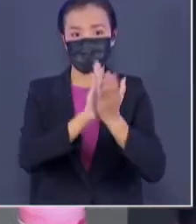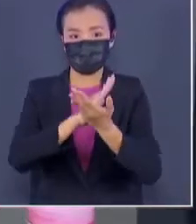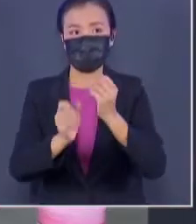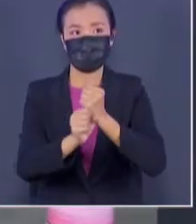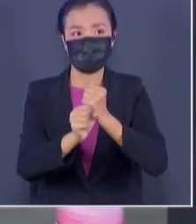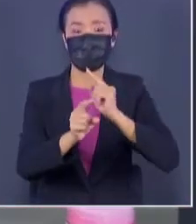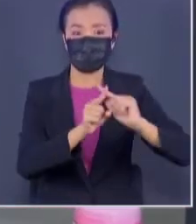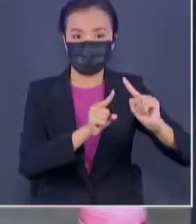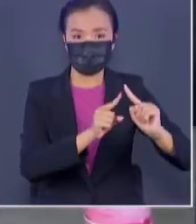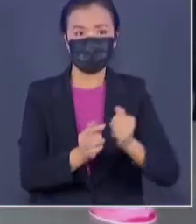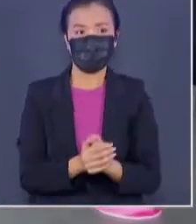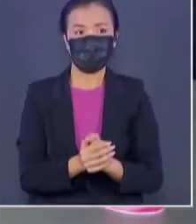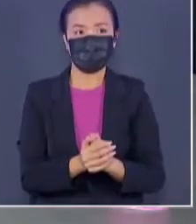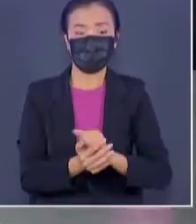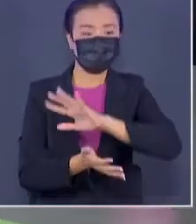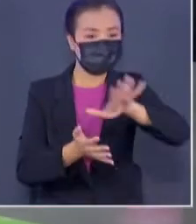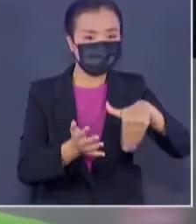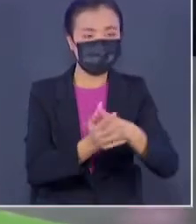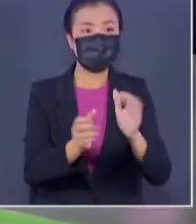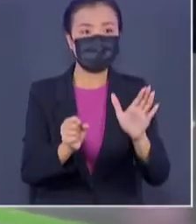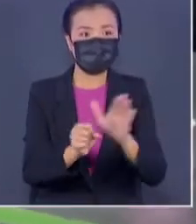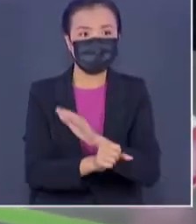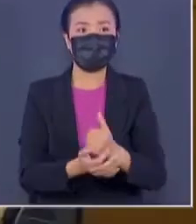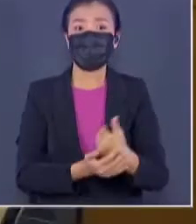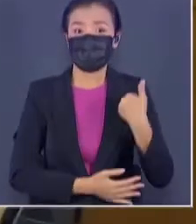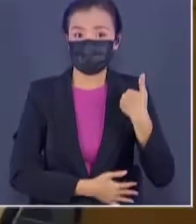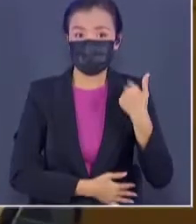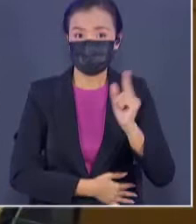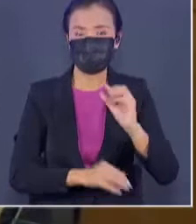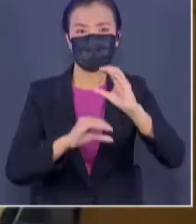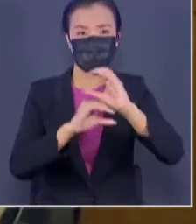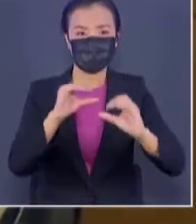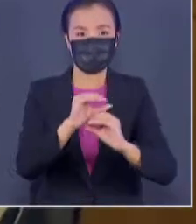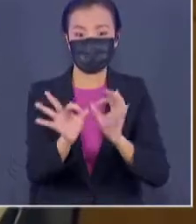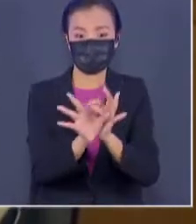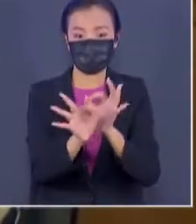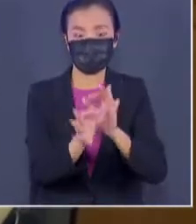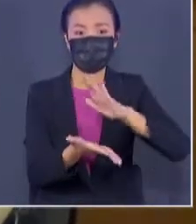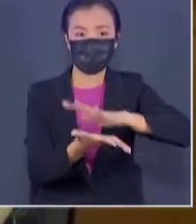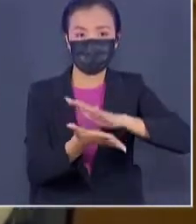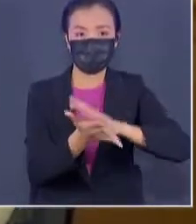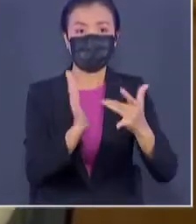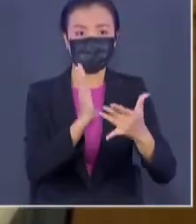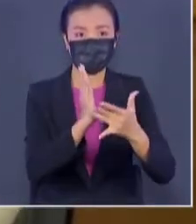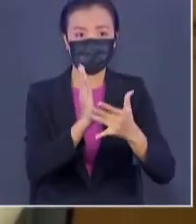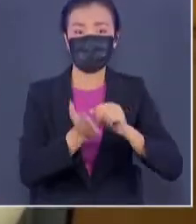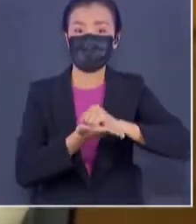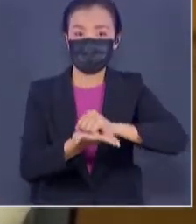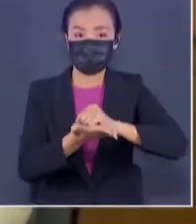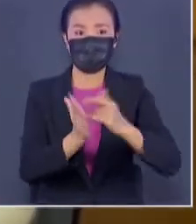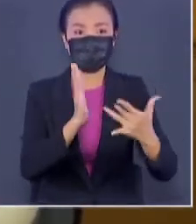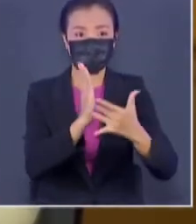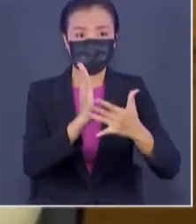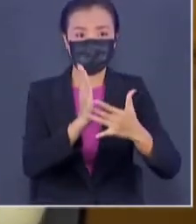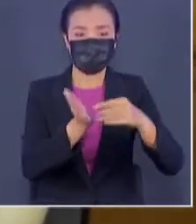ำงานมากขึ้นนะครับแทบจะทุกด้านซึ่งหนึ่งในนั้นก็คือโครงการธนาคารโรงเรียนดิจิทัลครับที่ให้บริการดิจิทัล